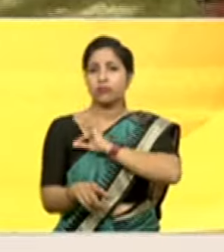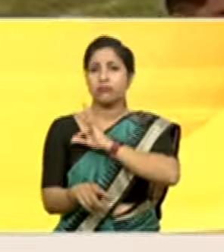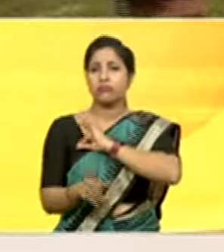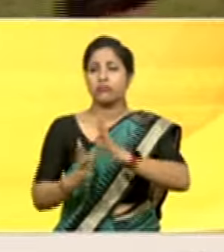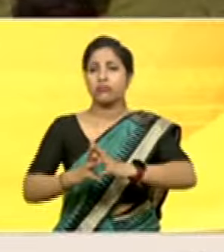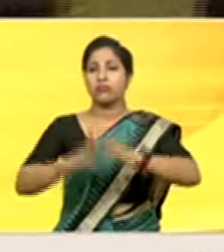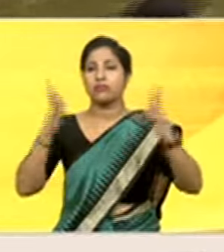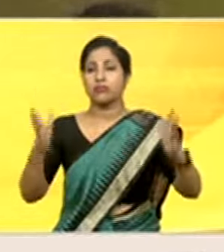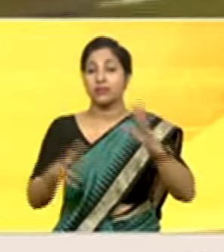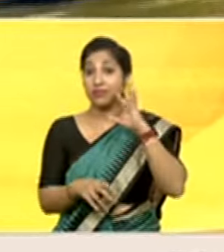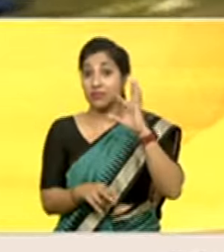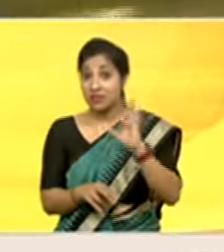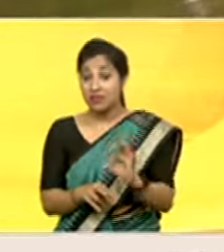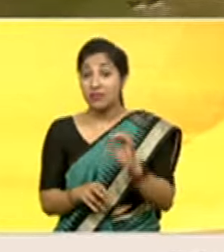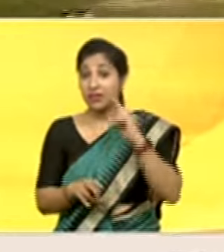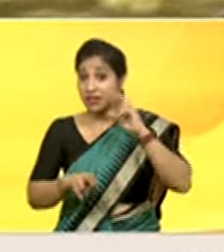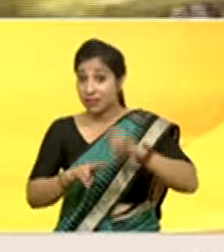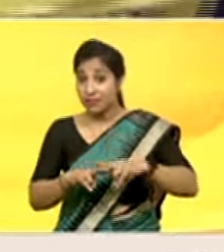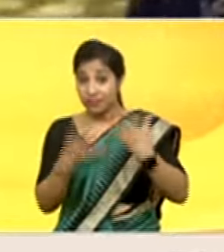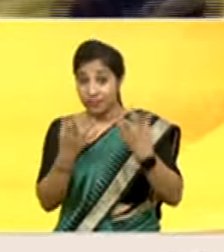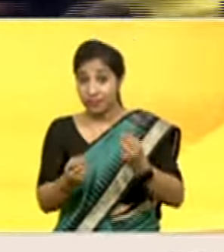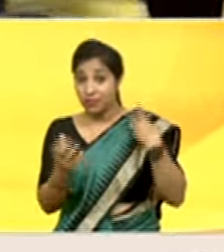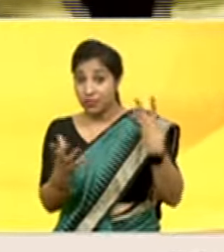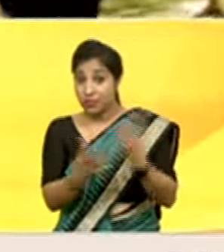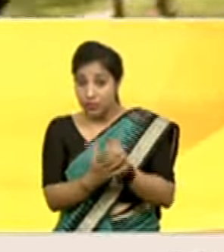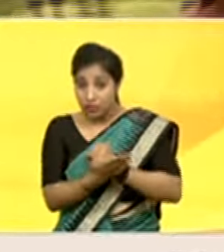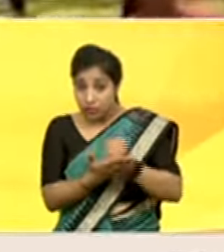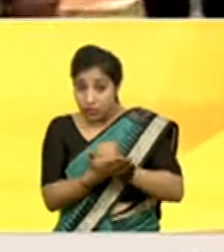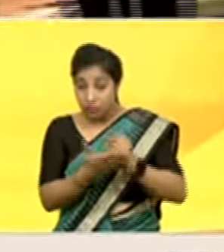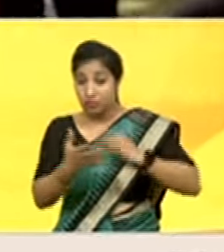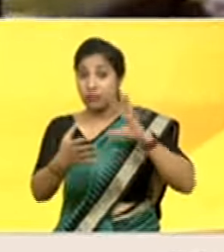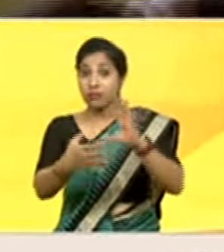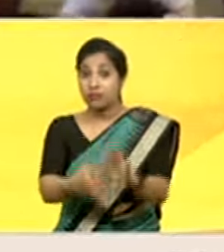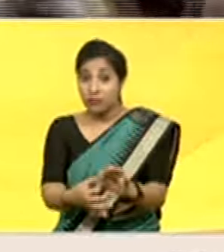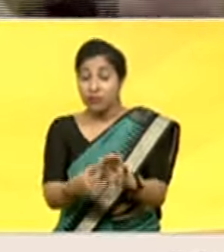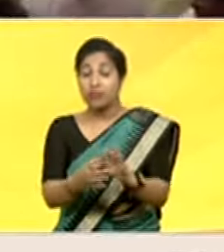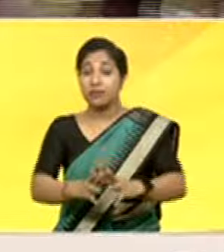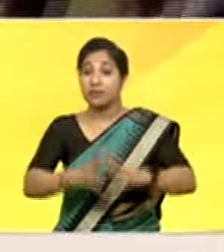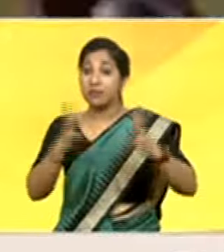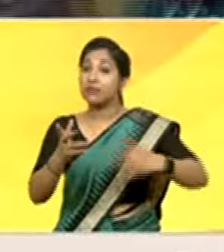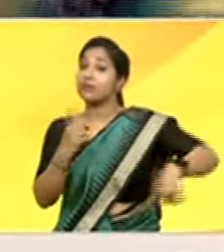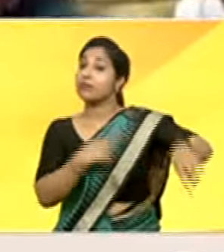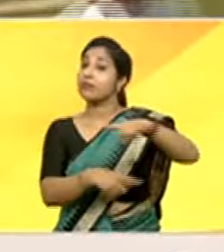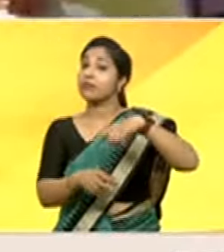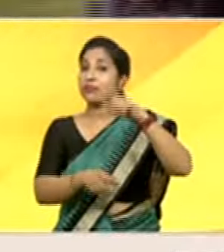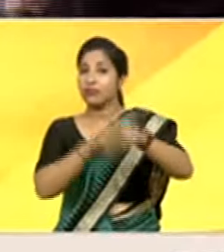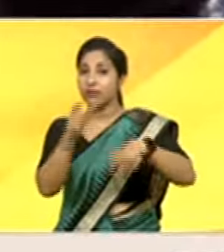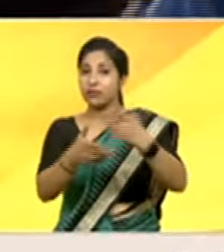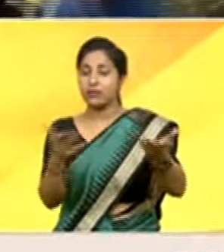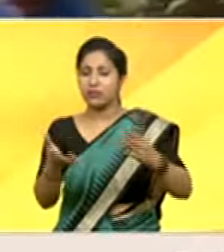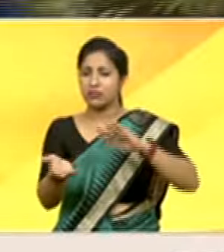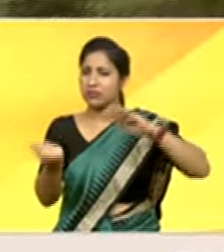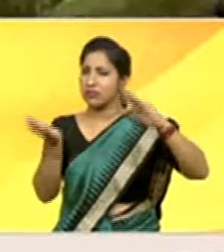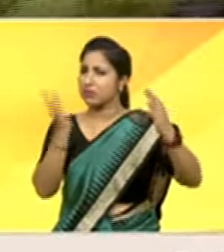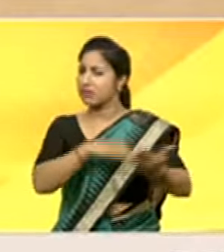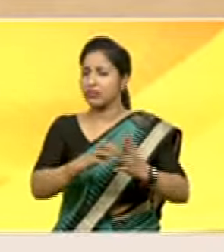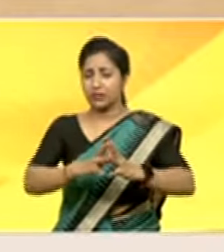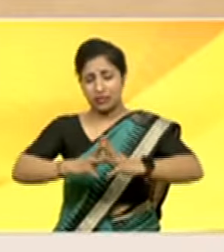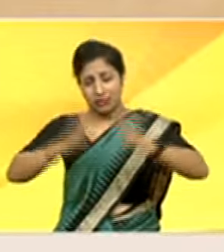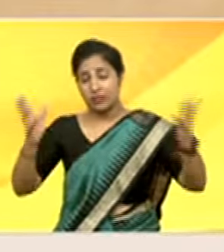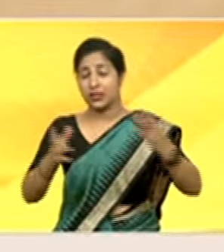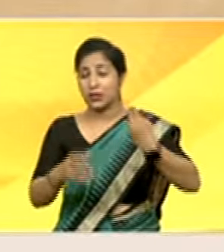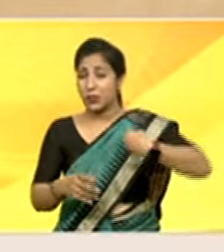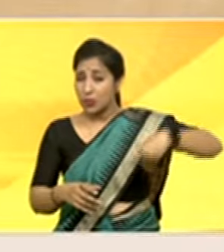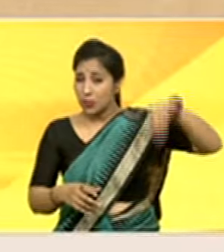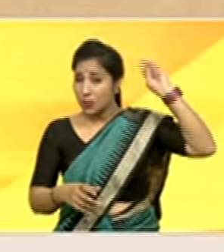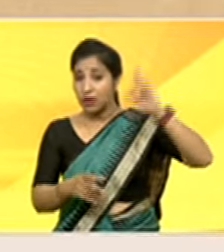है। अगर हम सब इस तरह के प्रयास से जुड़े तो हमें विश्व की इतनी प्राचिन